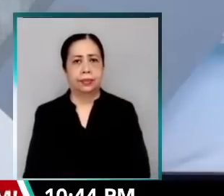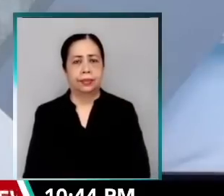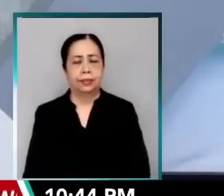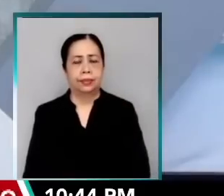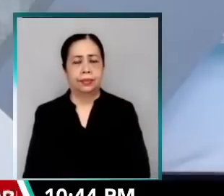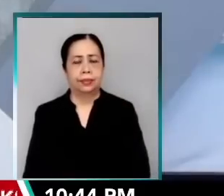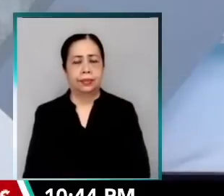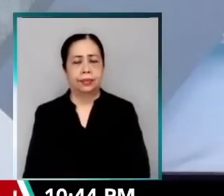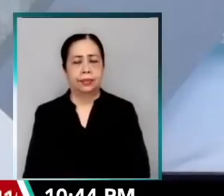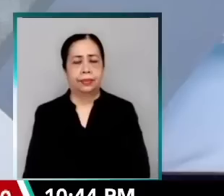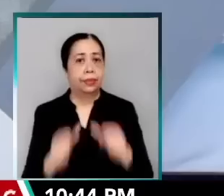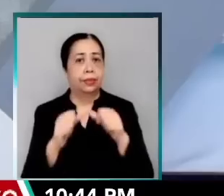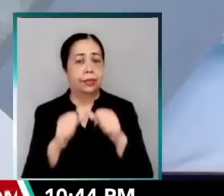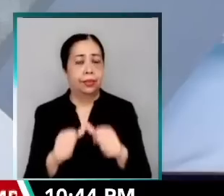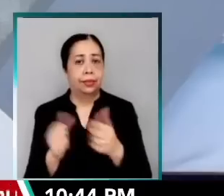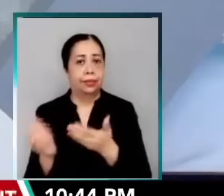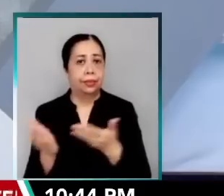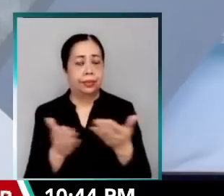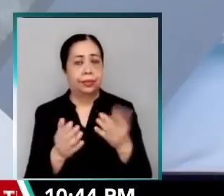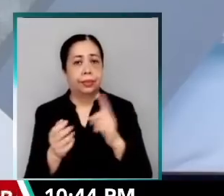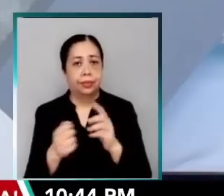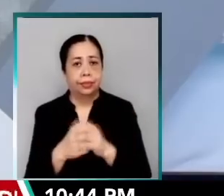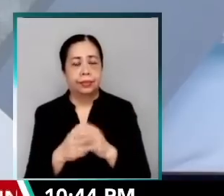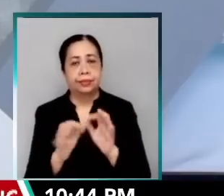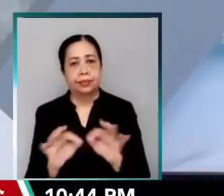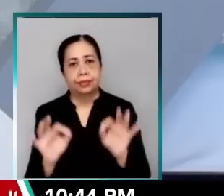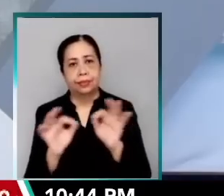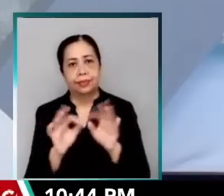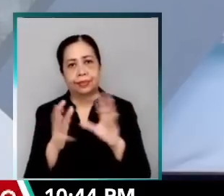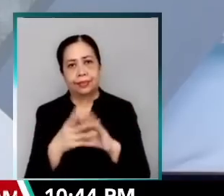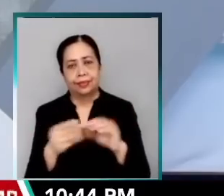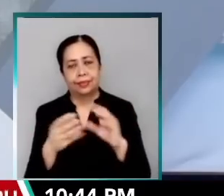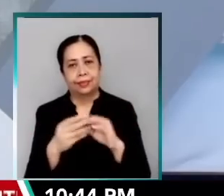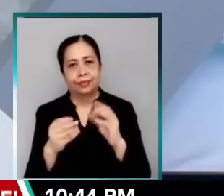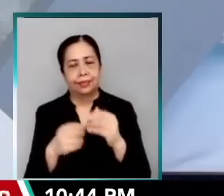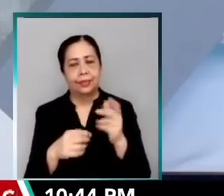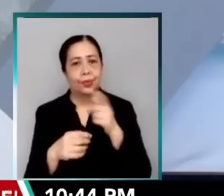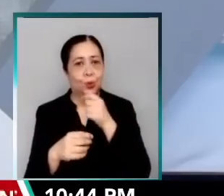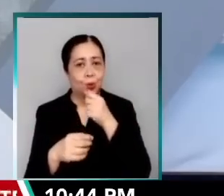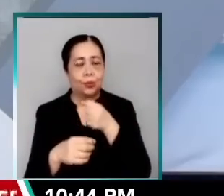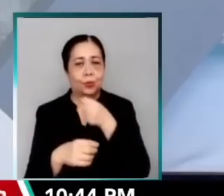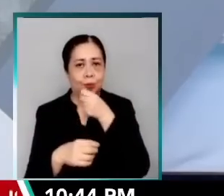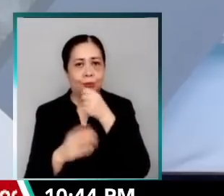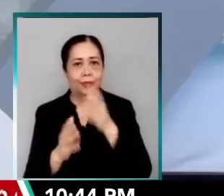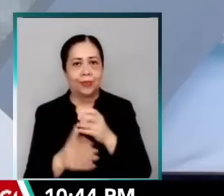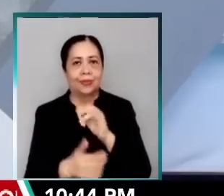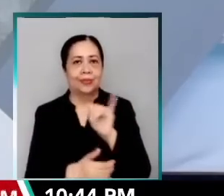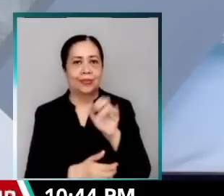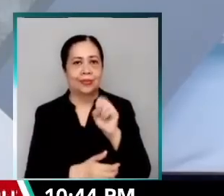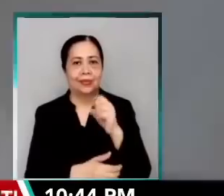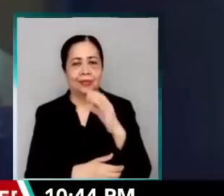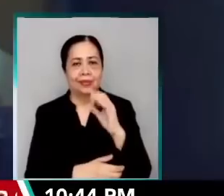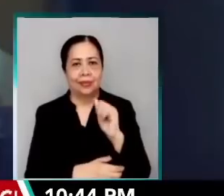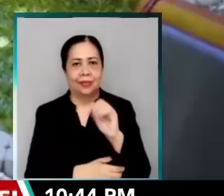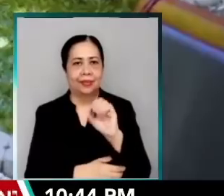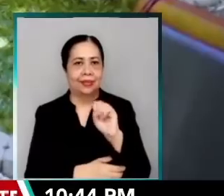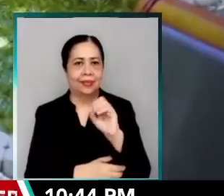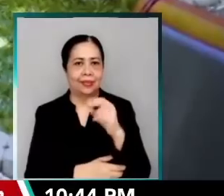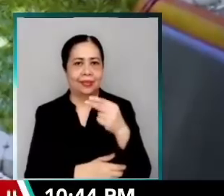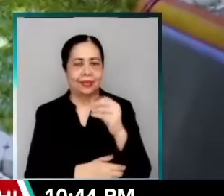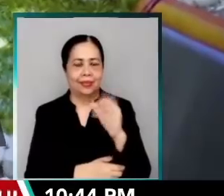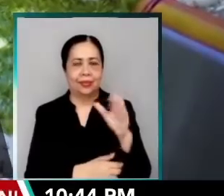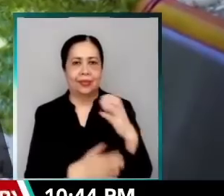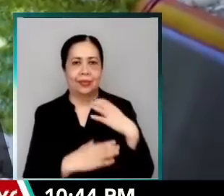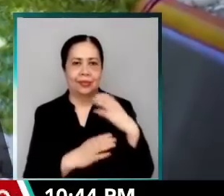Tuloy ang paghahatid ng mga makabuluhang storya ng premyadong mamamahayag na si Jessica Soho. Ang commitment niya bilang